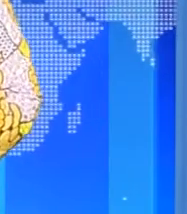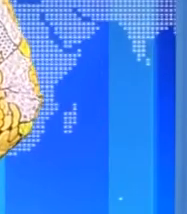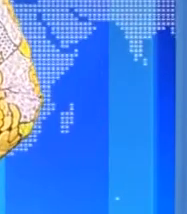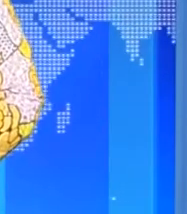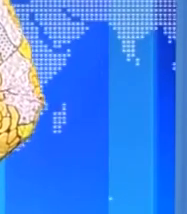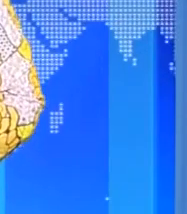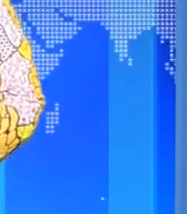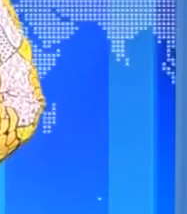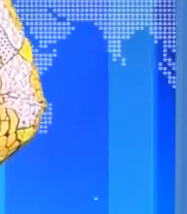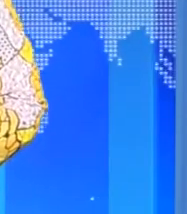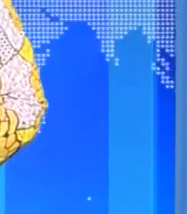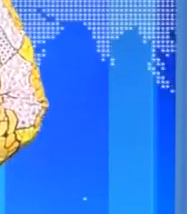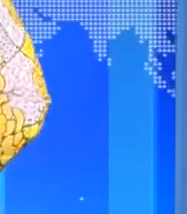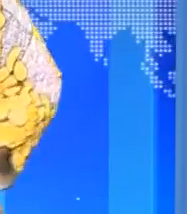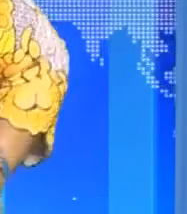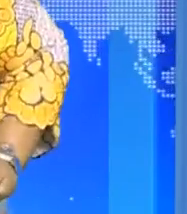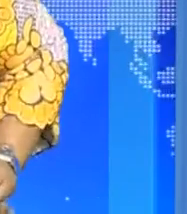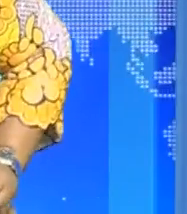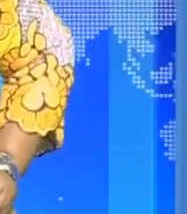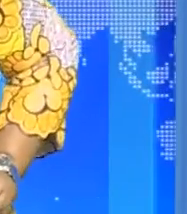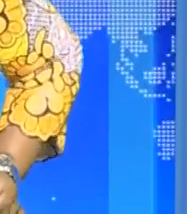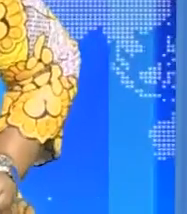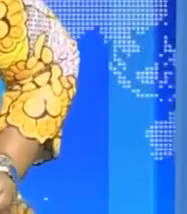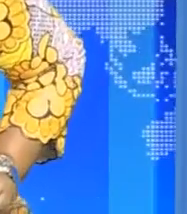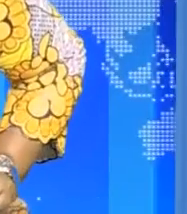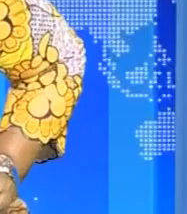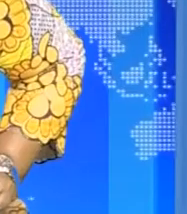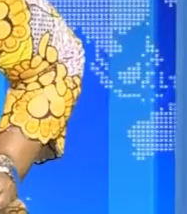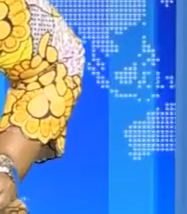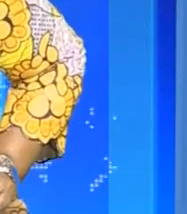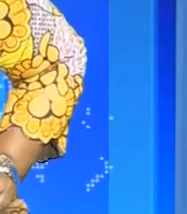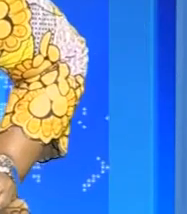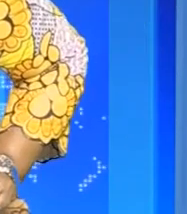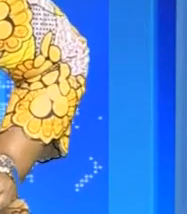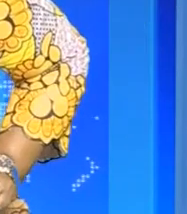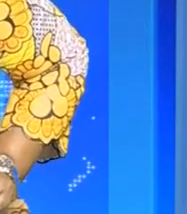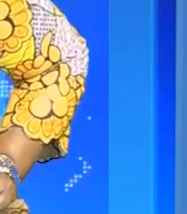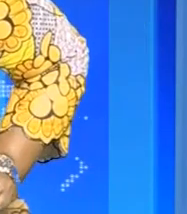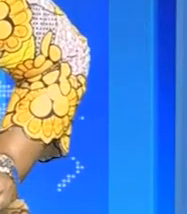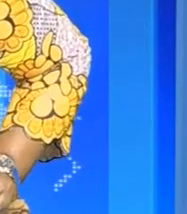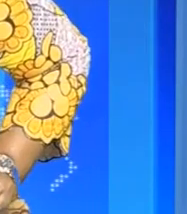le plaisir de vous retrouver le mardi prochain, Inch'Allah, sur la même heure. À la même heure et sur la même chaîne.